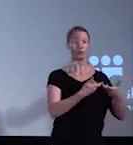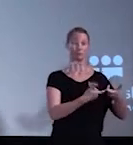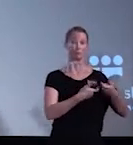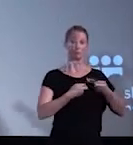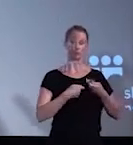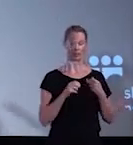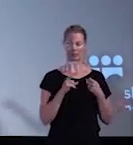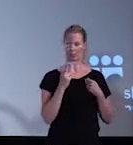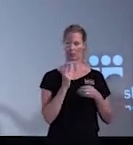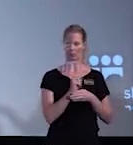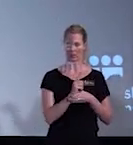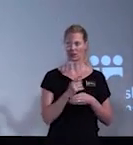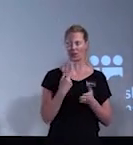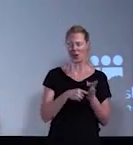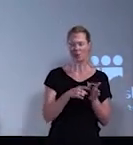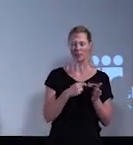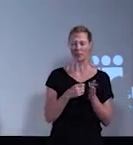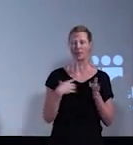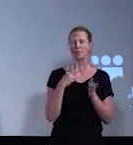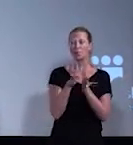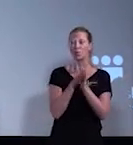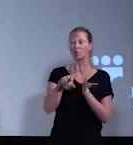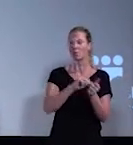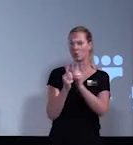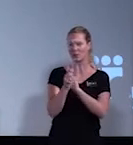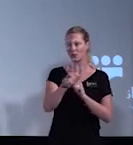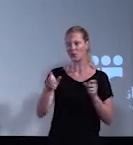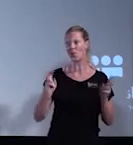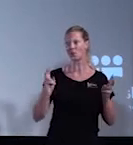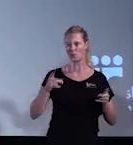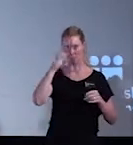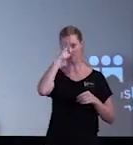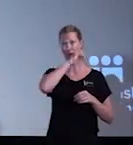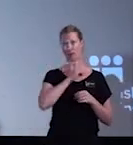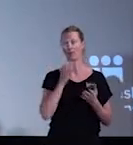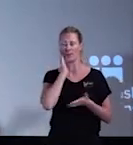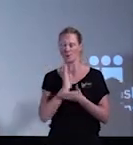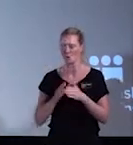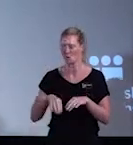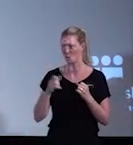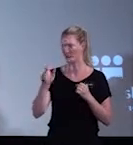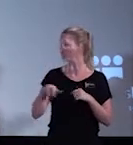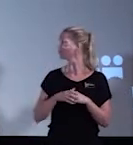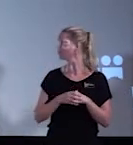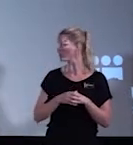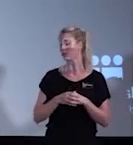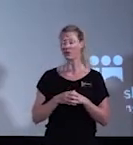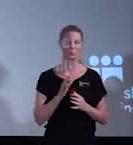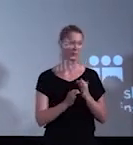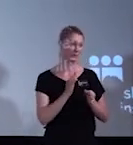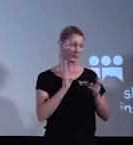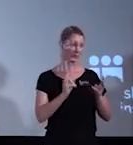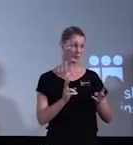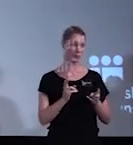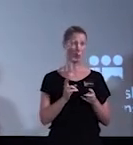i nu. Liksom. Så därför är det det jag menar, varför det är också en utmaning för politiken och för politikerna att fatta det. Fortsätt, förlåt. Det är precis det som